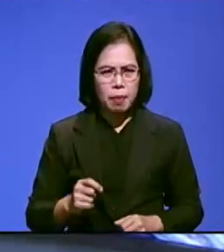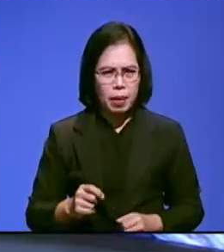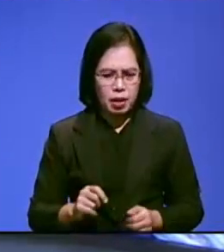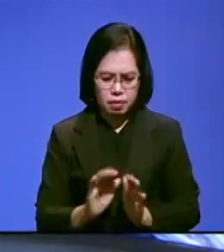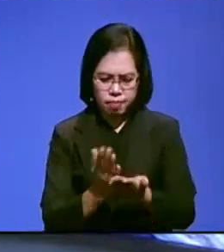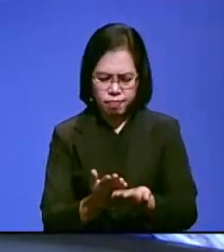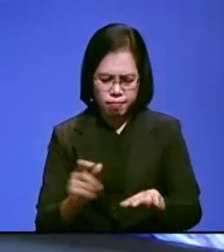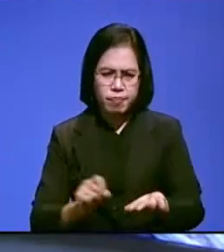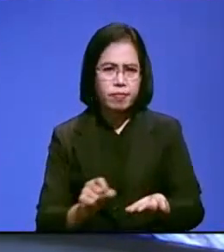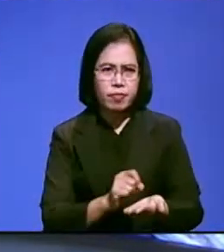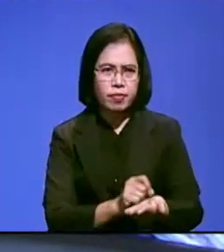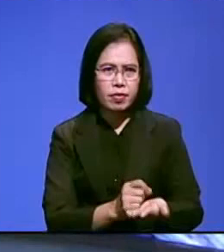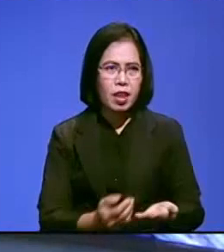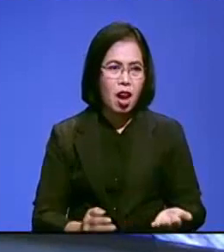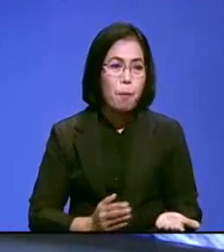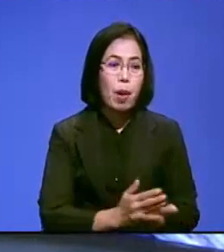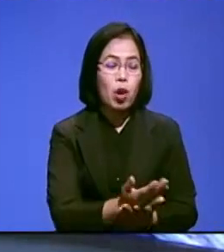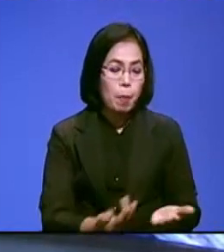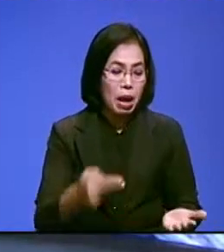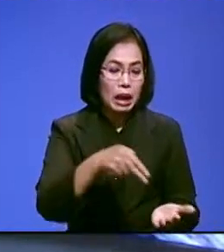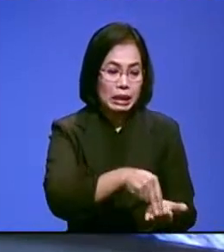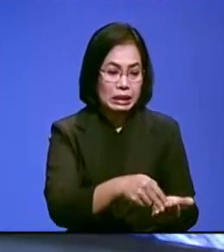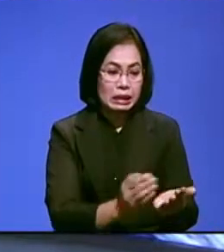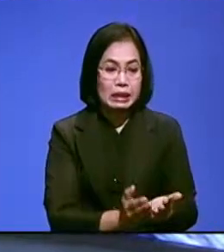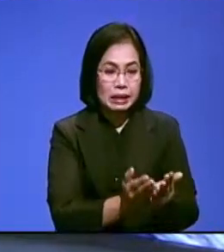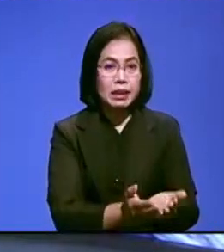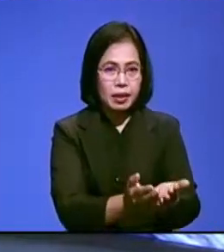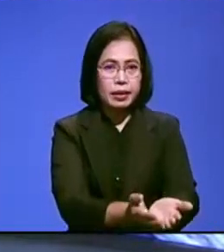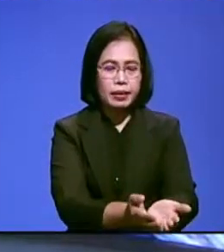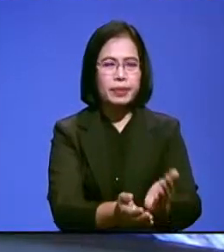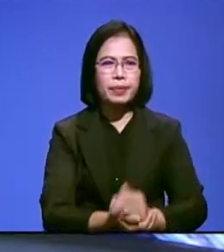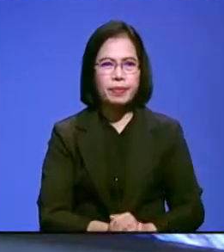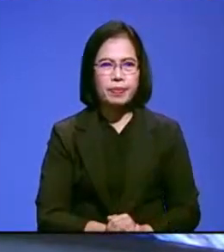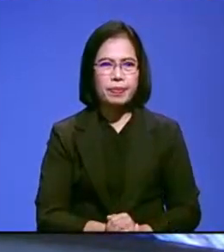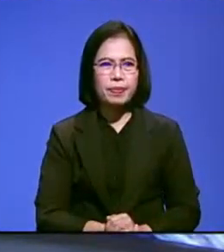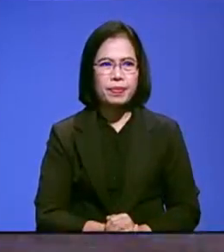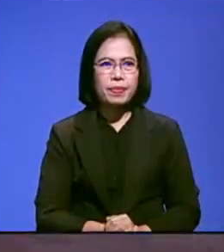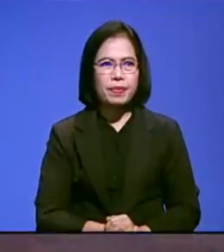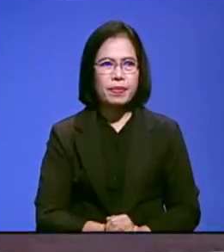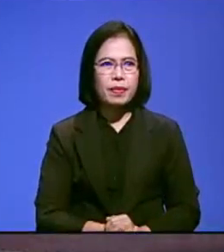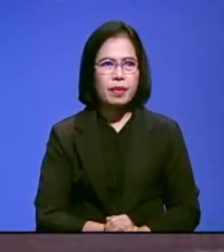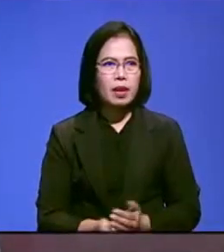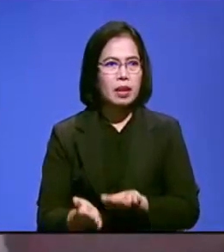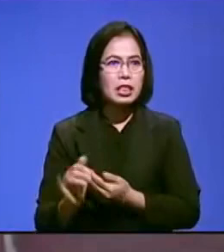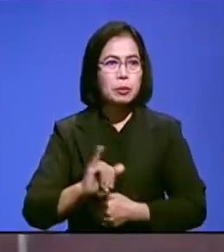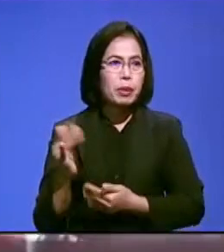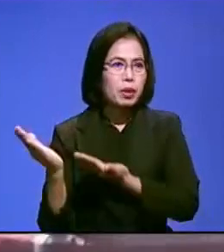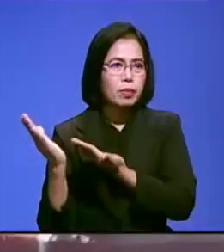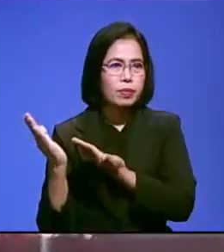ini menaiki jendela kapal kayu untuk berpindah ke sampan di tengah laut.